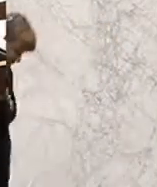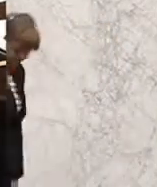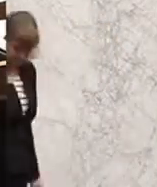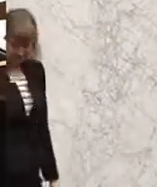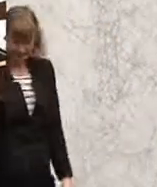Dank.